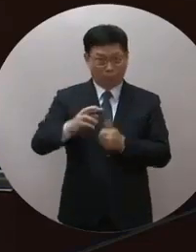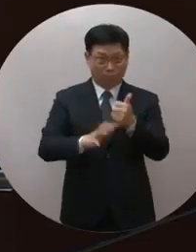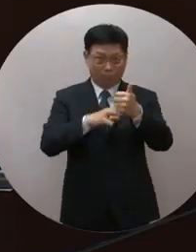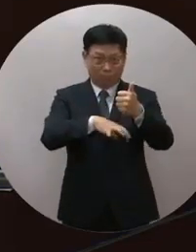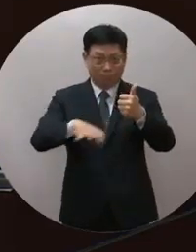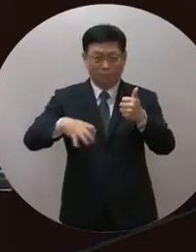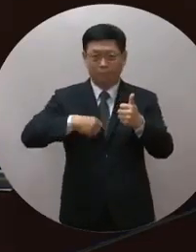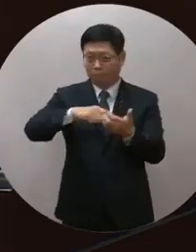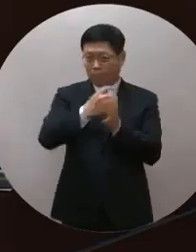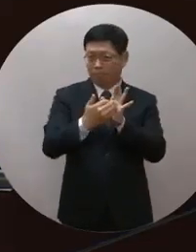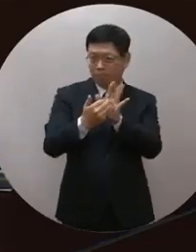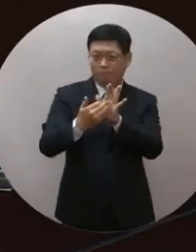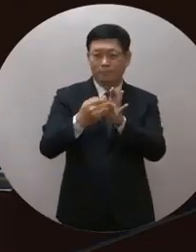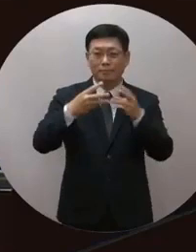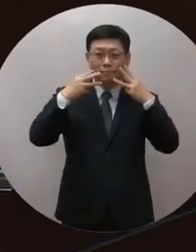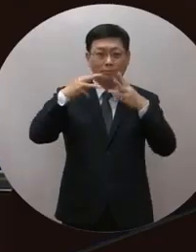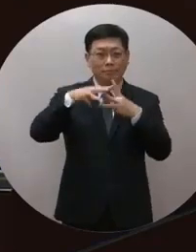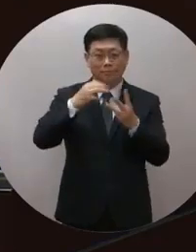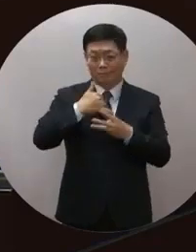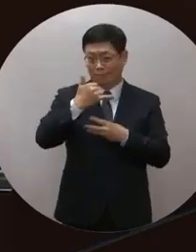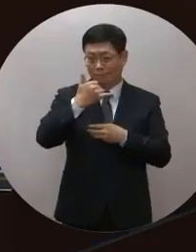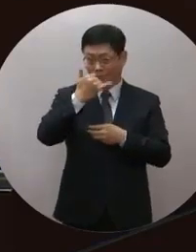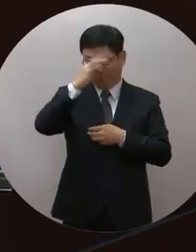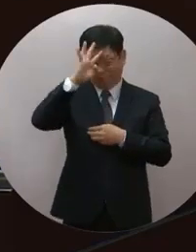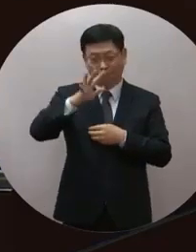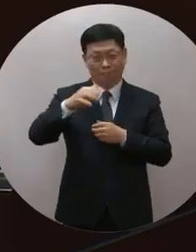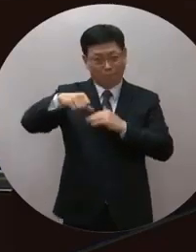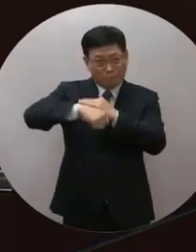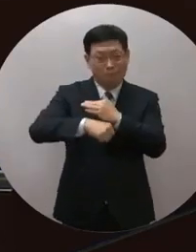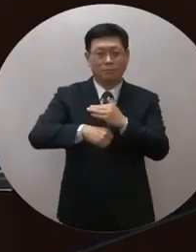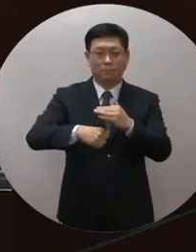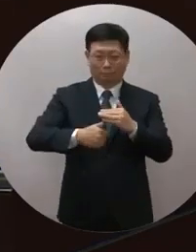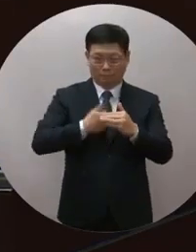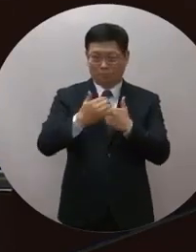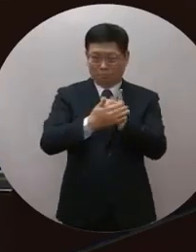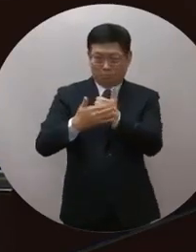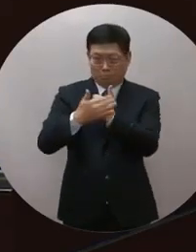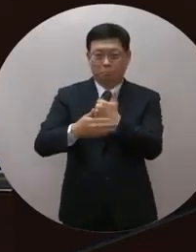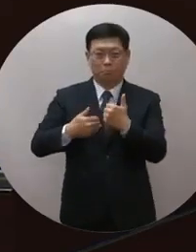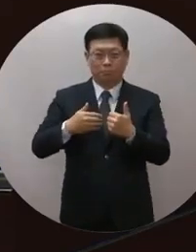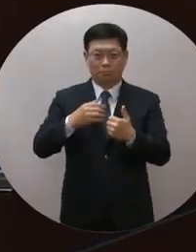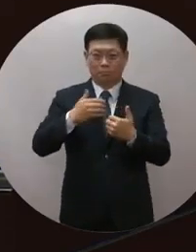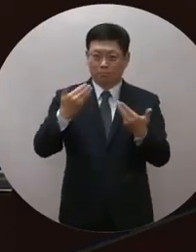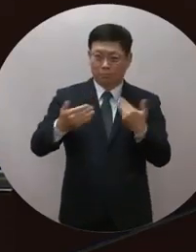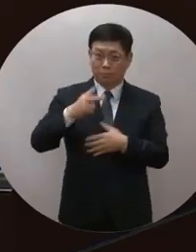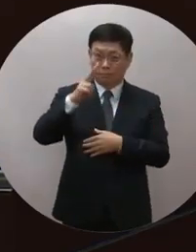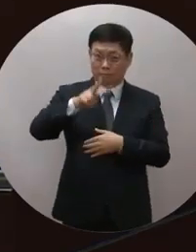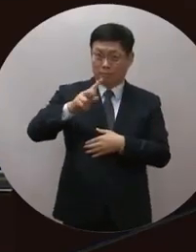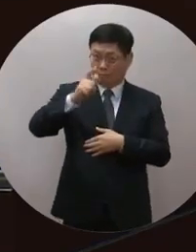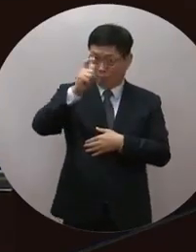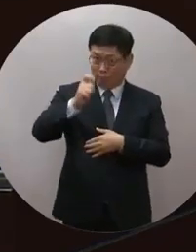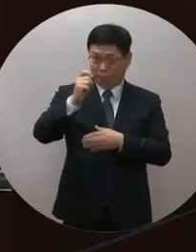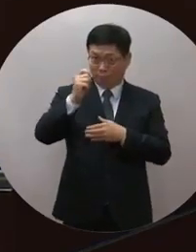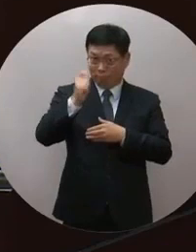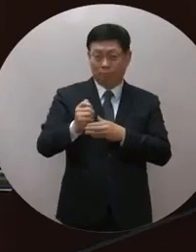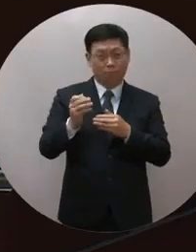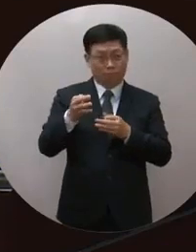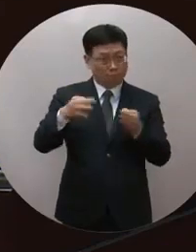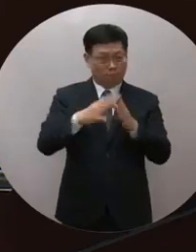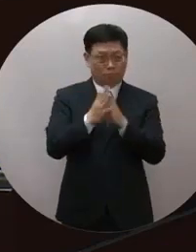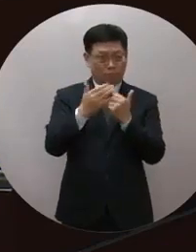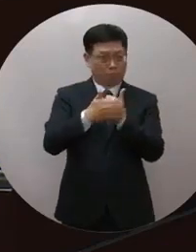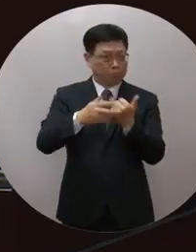力防堵非洲猪瘟的入侵，成功守护近2000亿的相关产